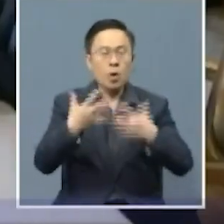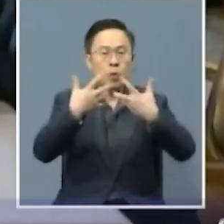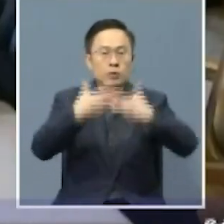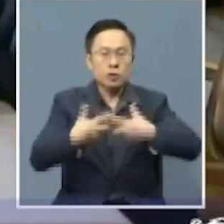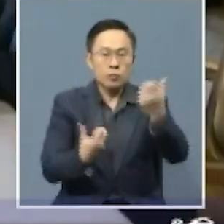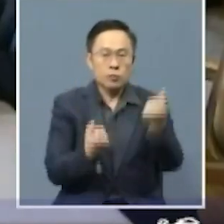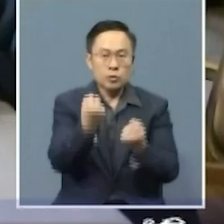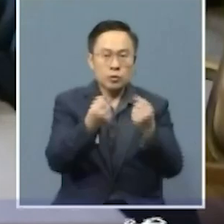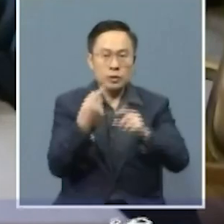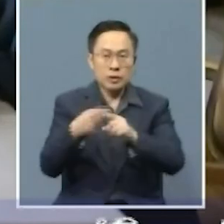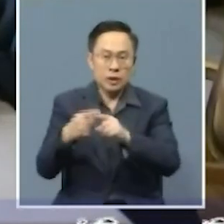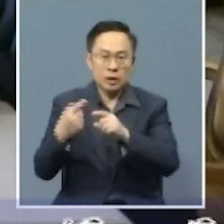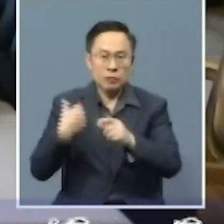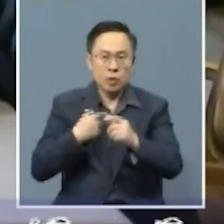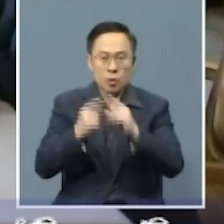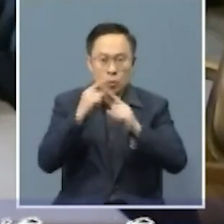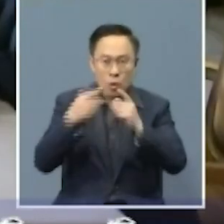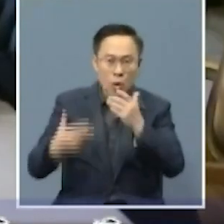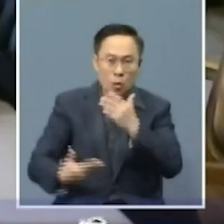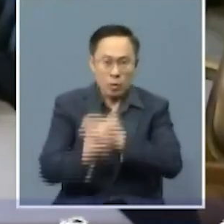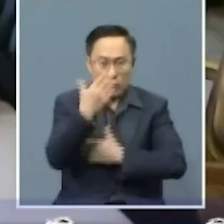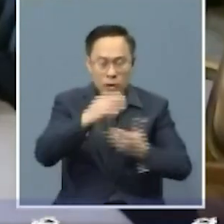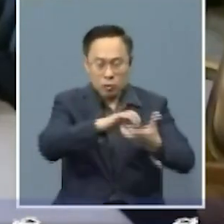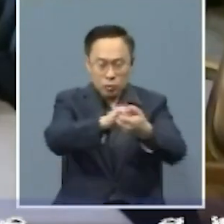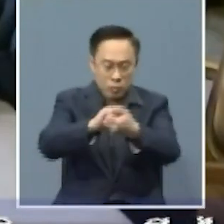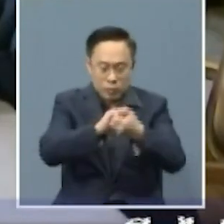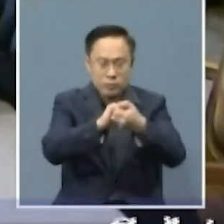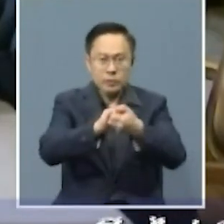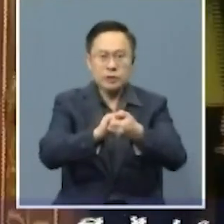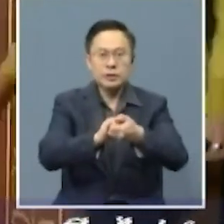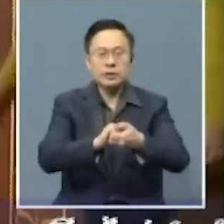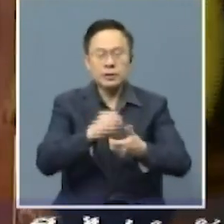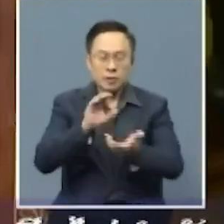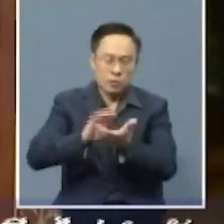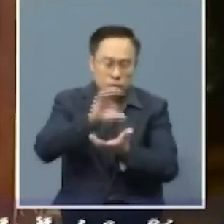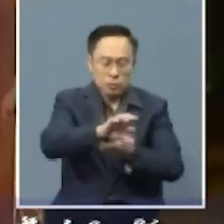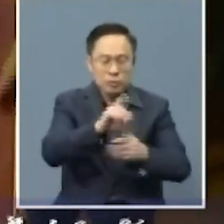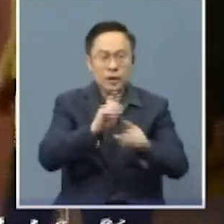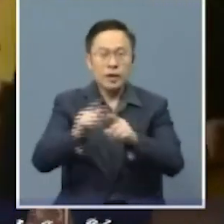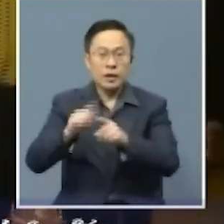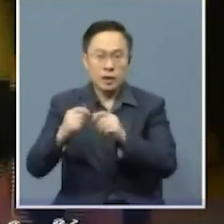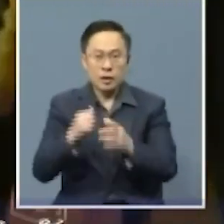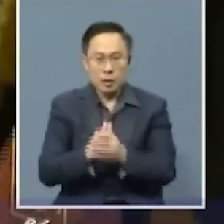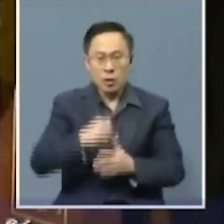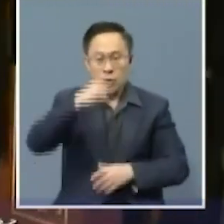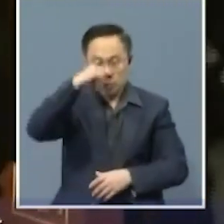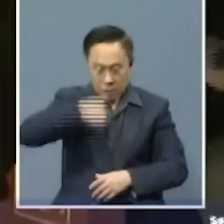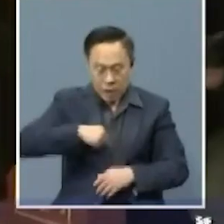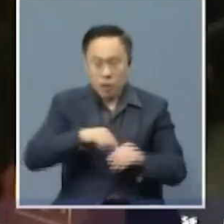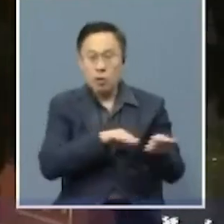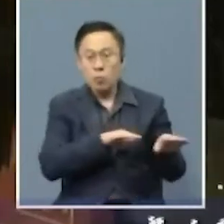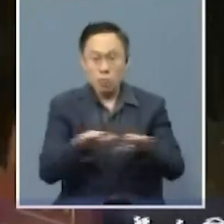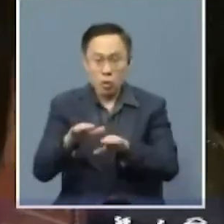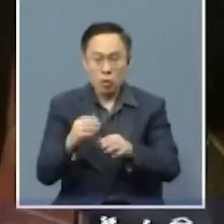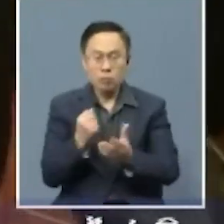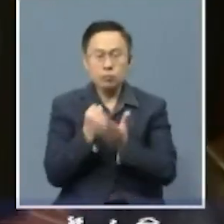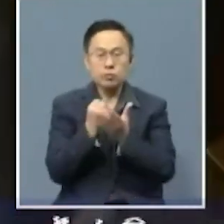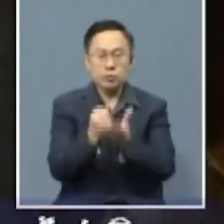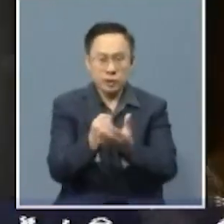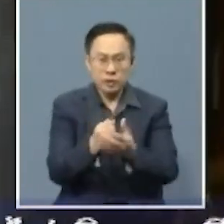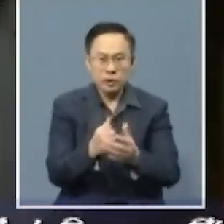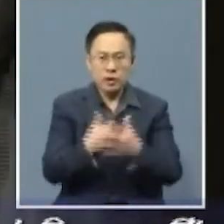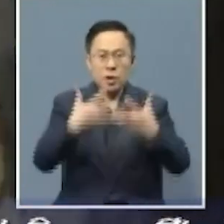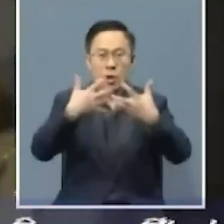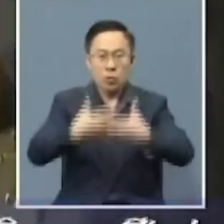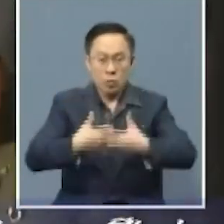นต์เพื่อแสวงหาโอกาสและความร่วมมือระหว่างกันทั้งยังยืนยันความพร้อมของไทยที่จะรองรับความต้